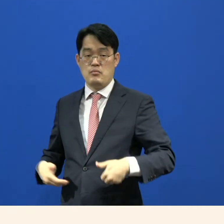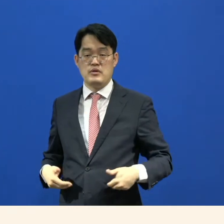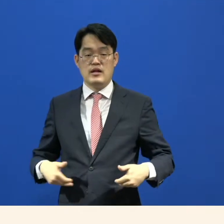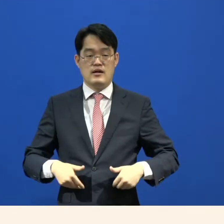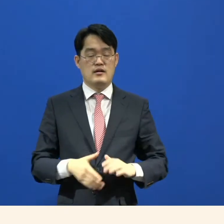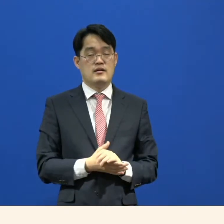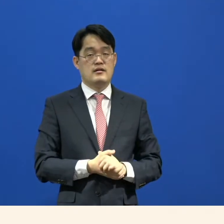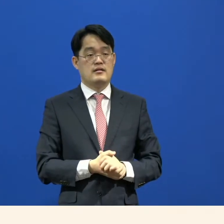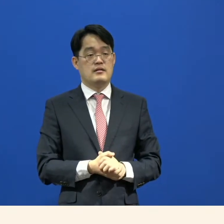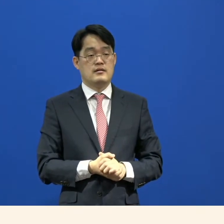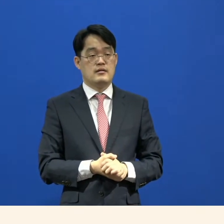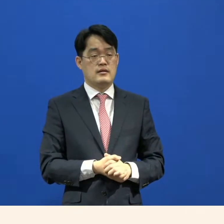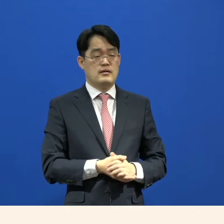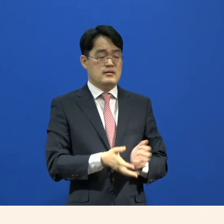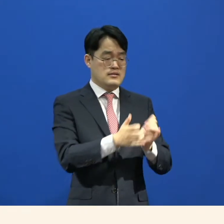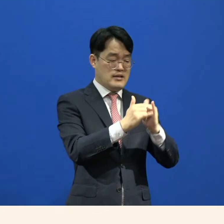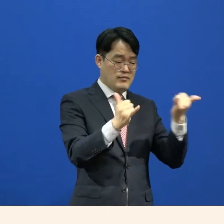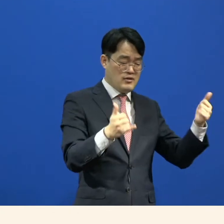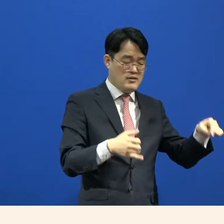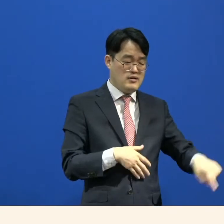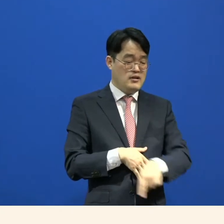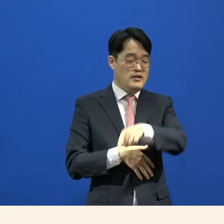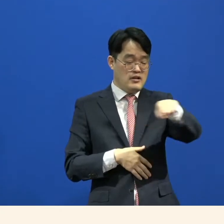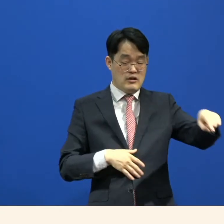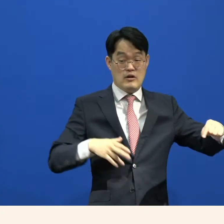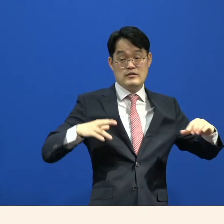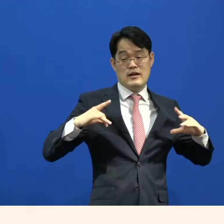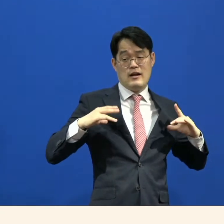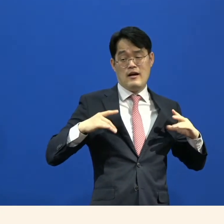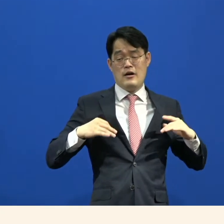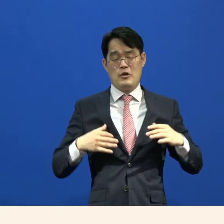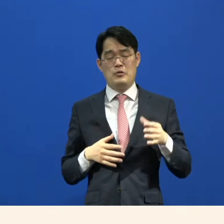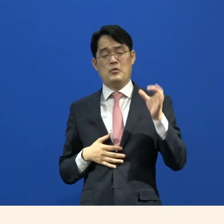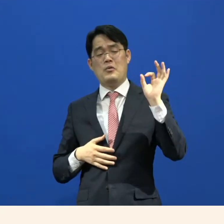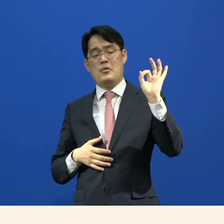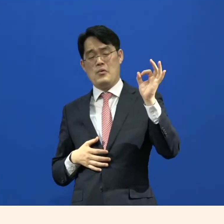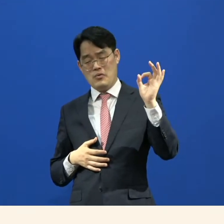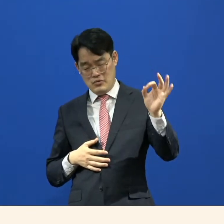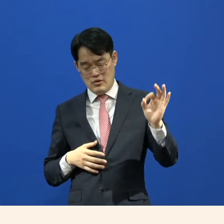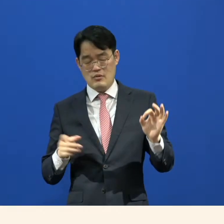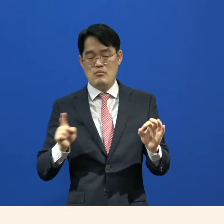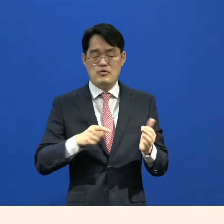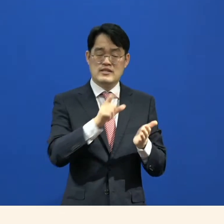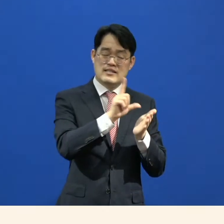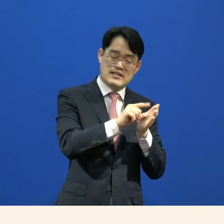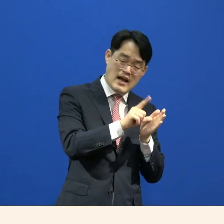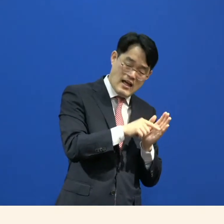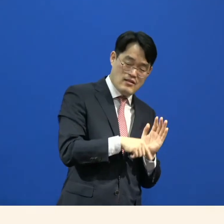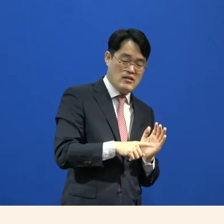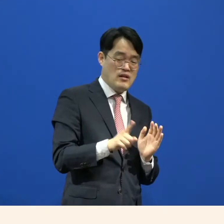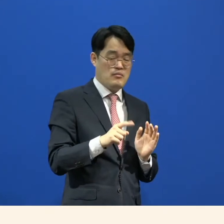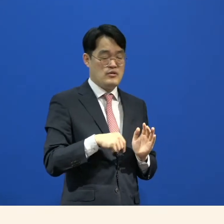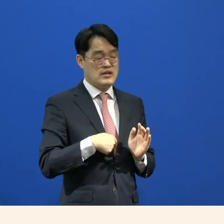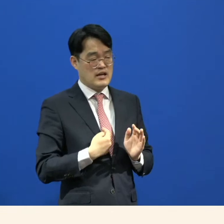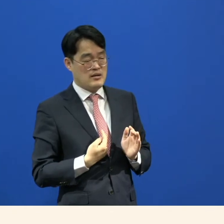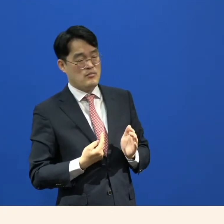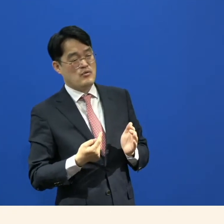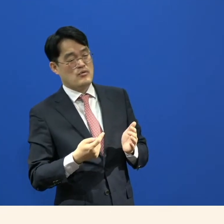보니까 사람들은 그 자랑하는 것에 막 에너지를 다 쏟아요. 돈도 쏟고 막 모든 시간과 에너지를 다 쏟잖아요,